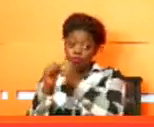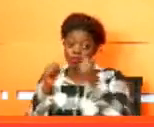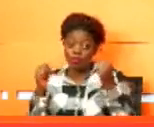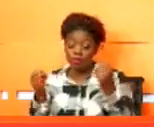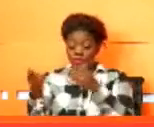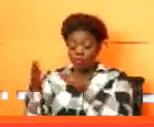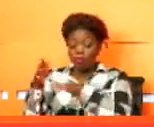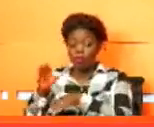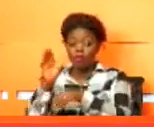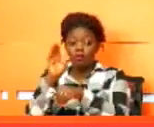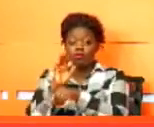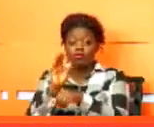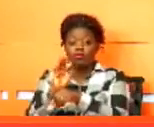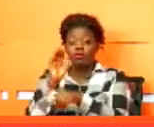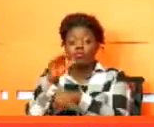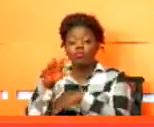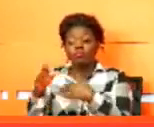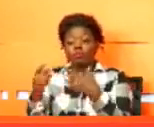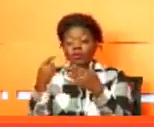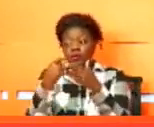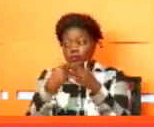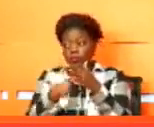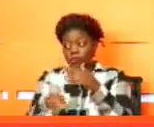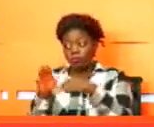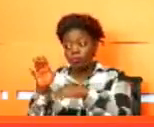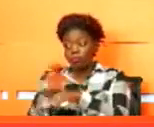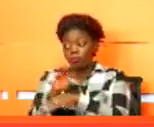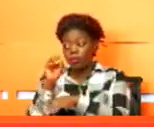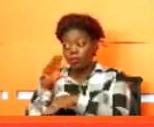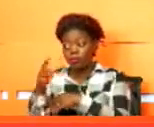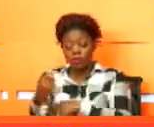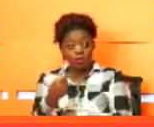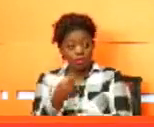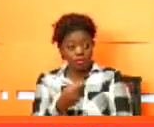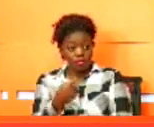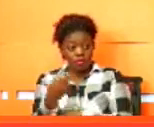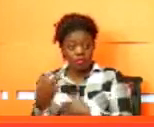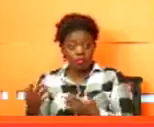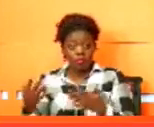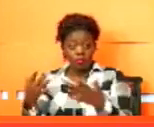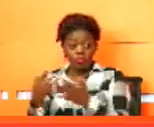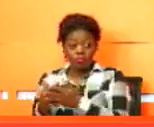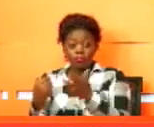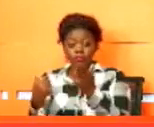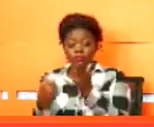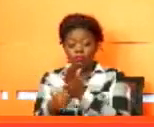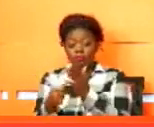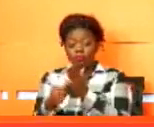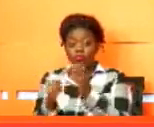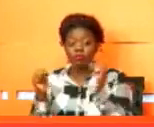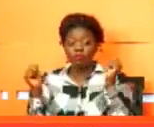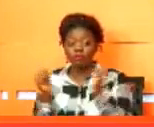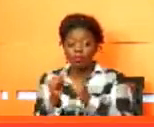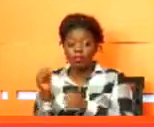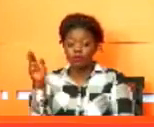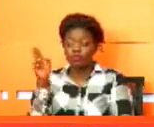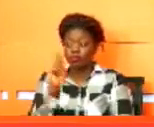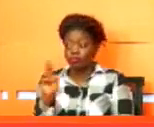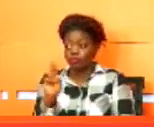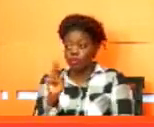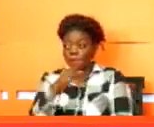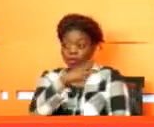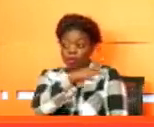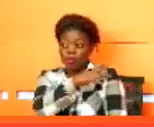ku kanisa eno ategeezezza Bukedde TV nti omugenzi aludde ng'atawanyizibwa obulwadde bwa sukaali ne